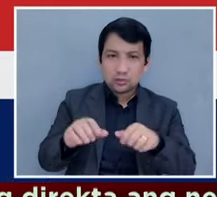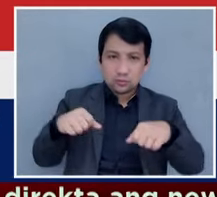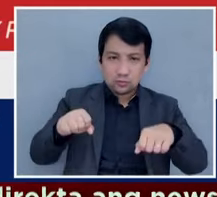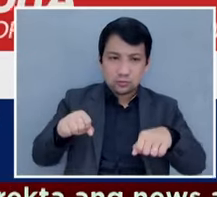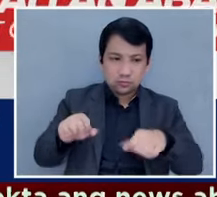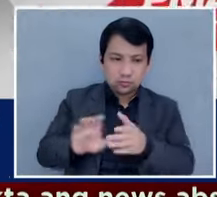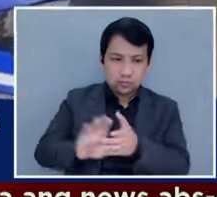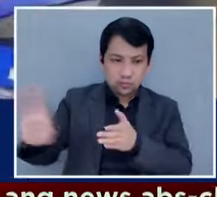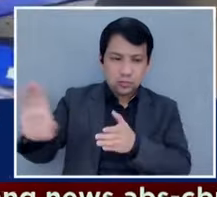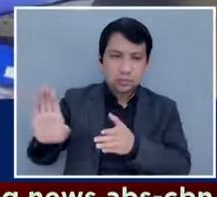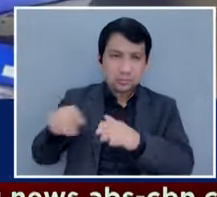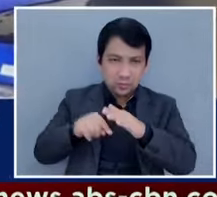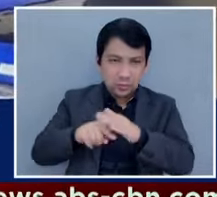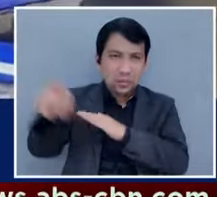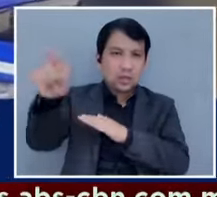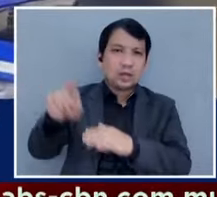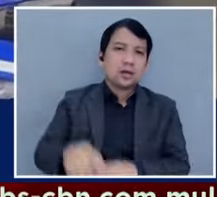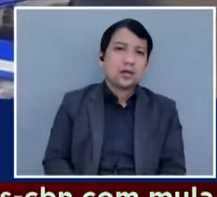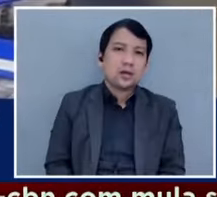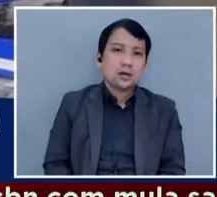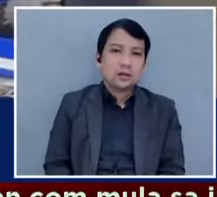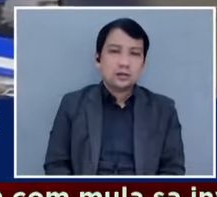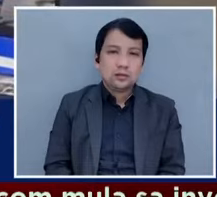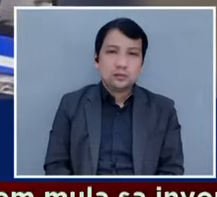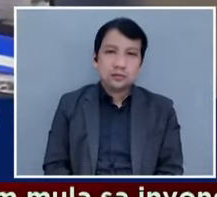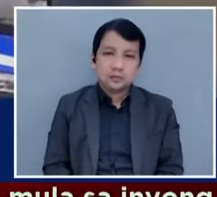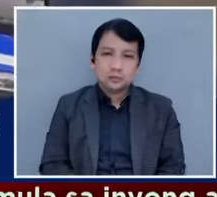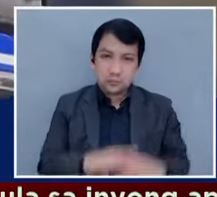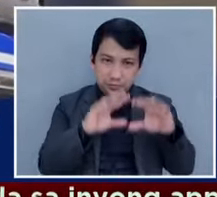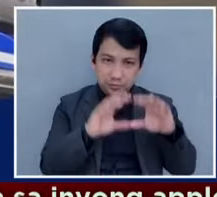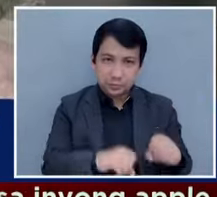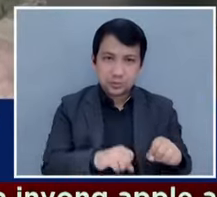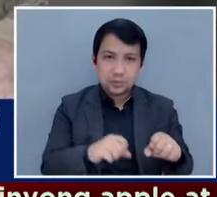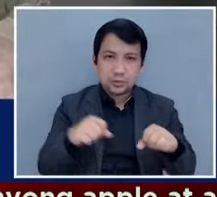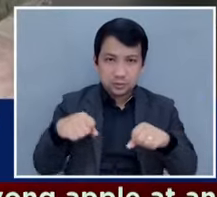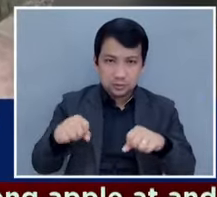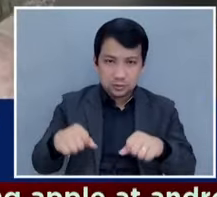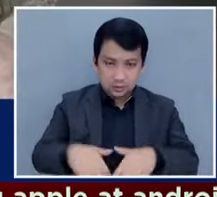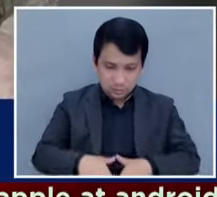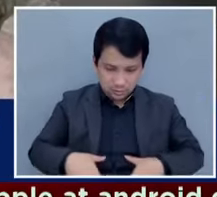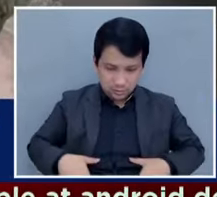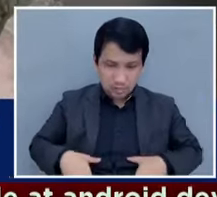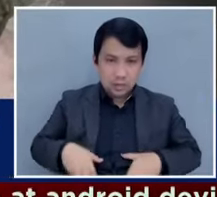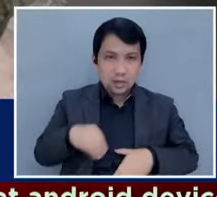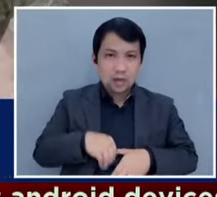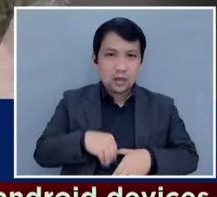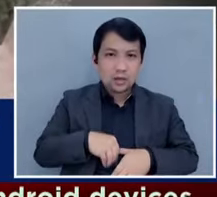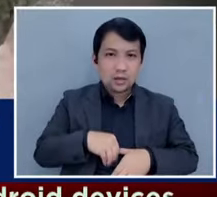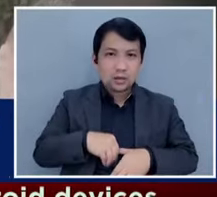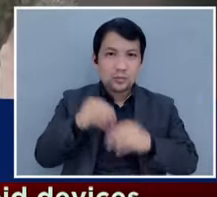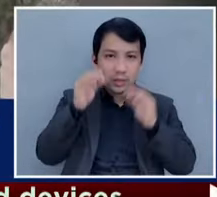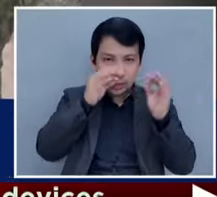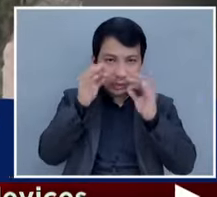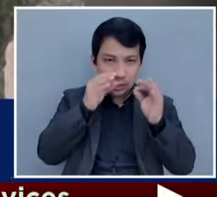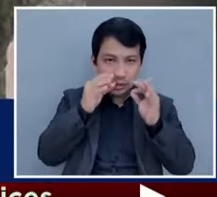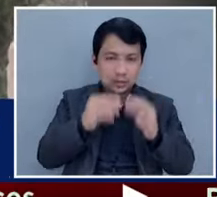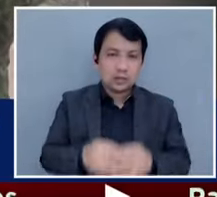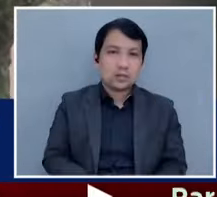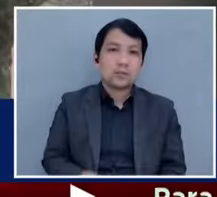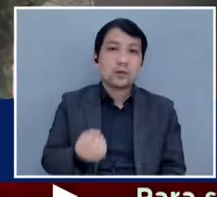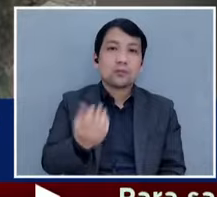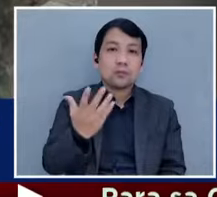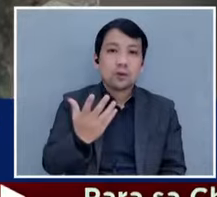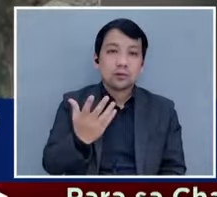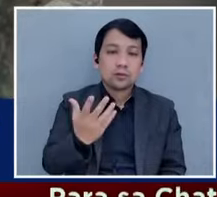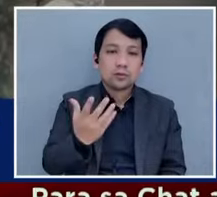tumakbo. Nasukol ang driver kung saan nadiskubre sa kanyang belt bag ang halos 300 gramo ng shabu na may street value na